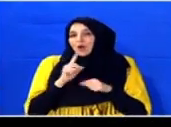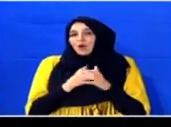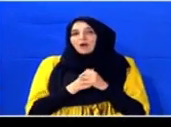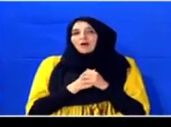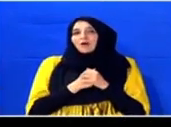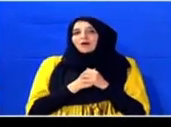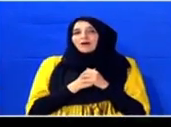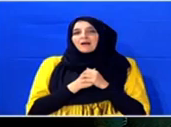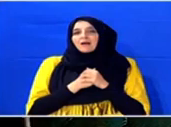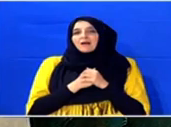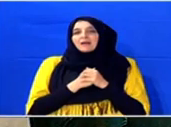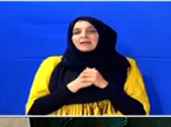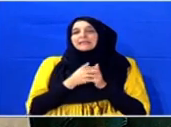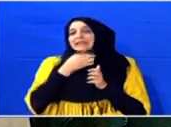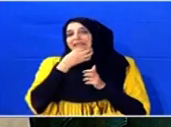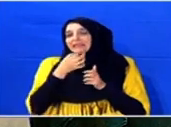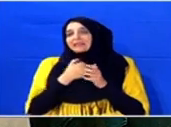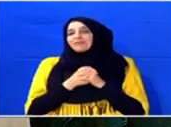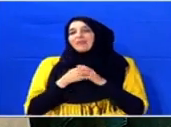في الفاتحه